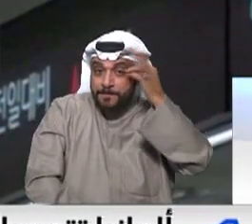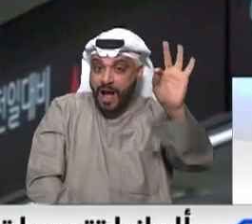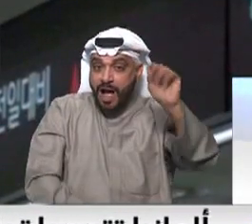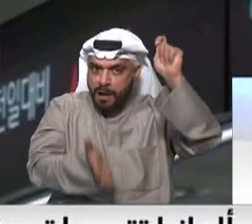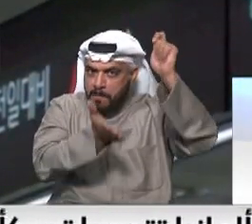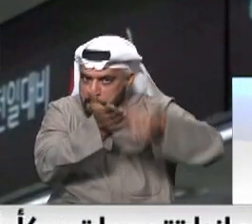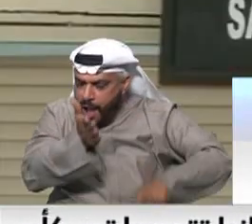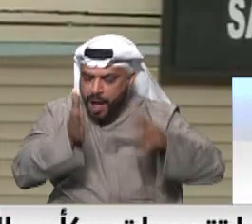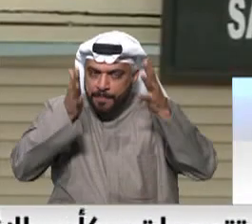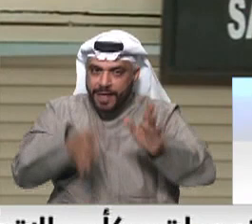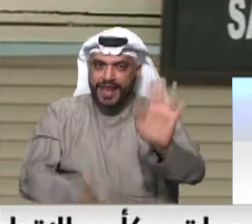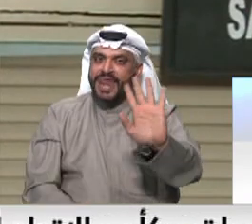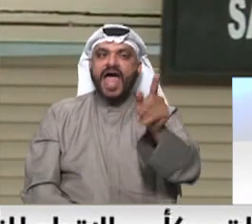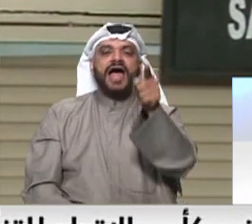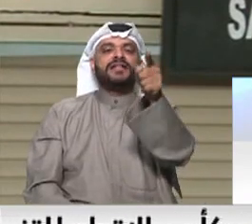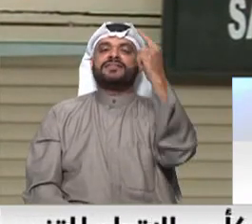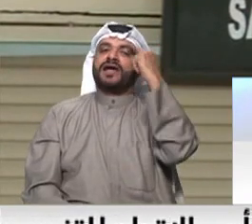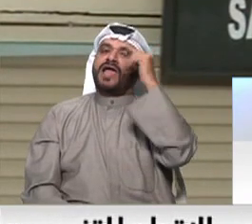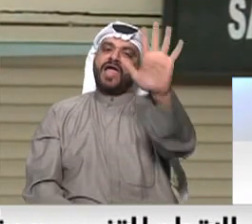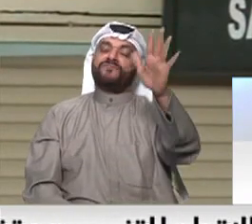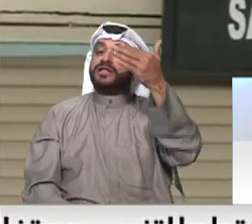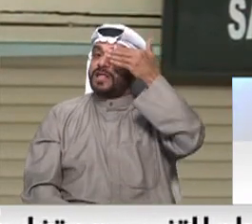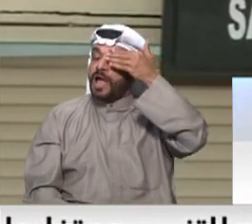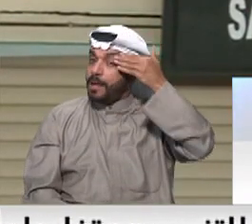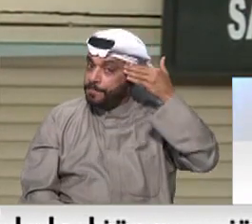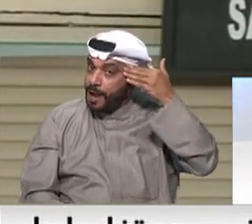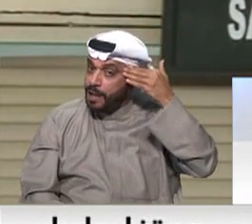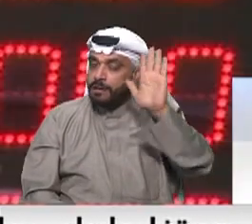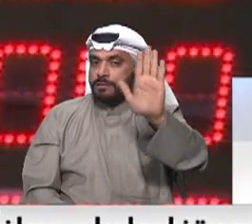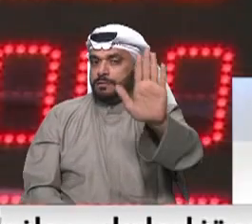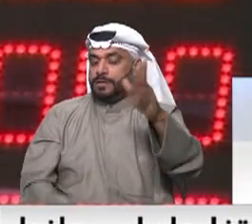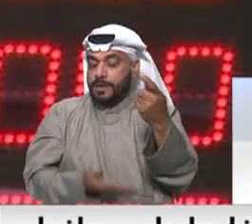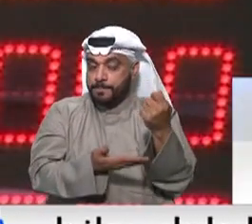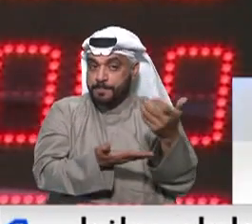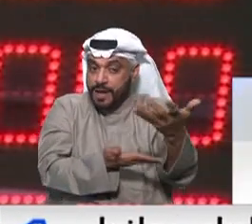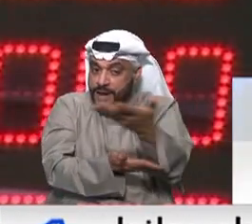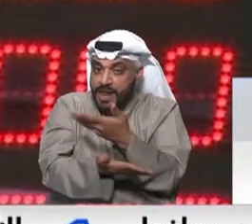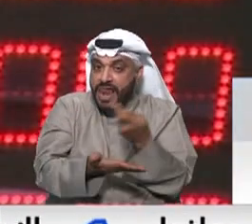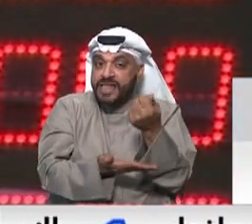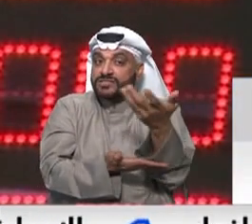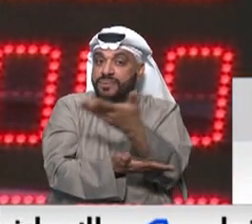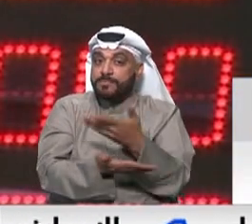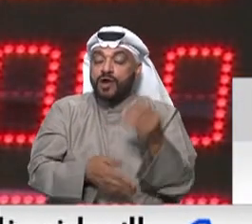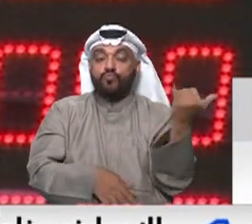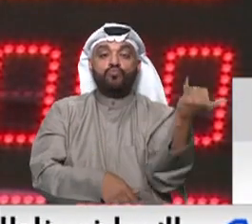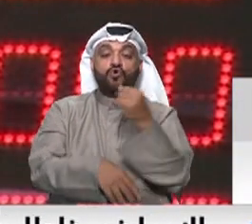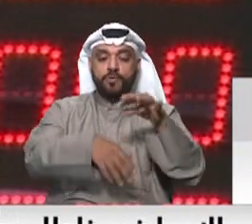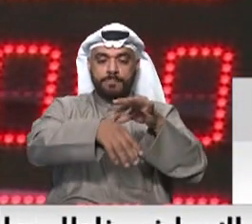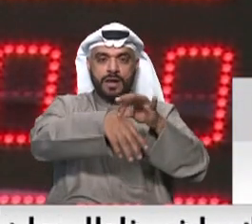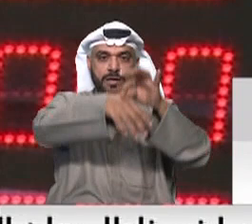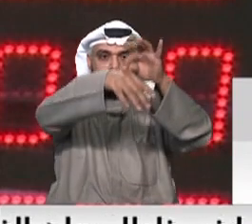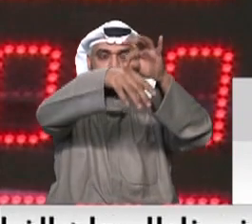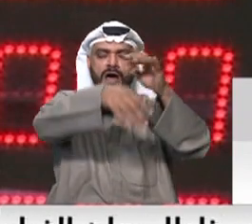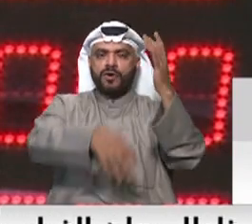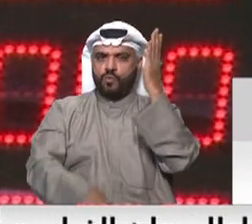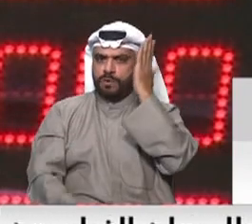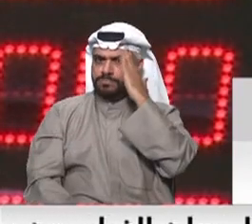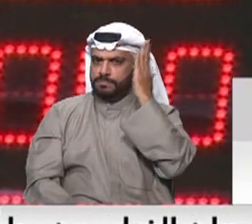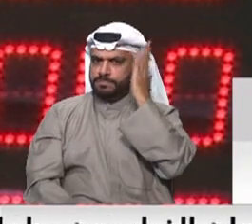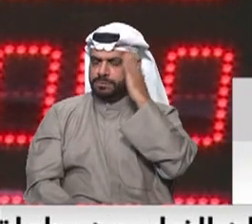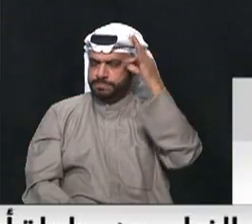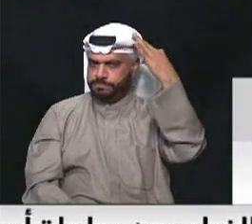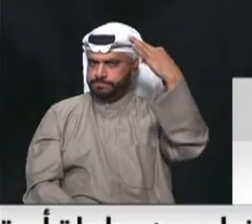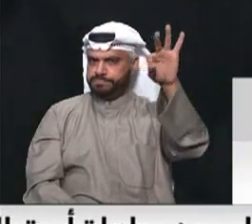المال والمحافظه على تحسين الاداء الا انها لا تلغي الدور البشري في فهم تحركات الاسعار التي